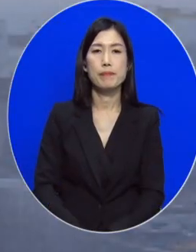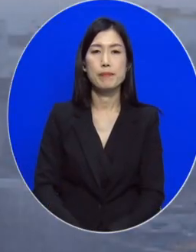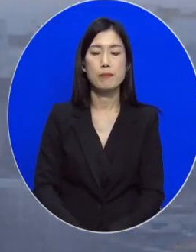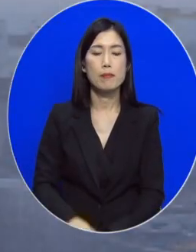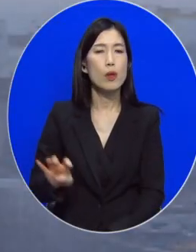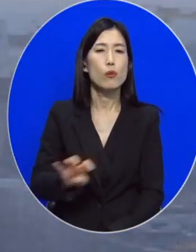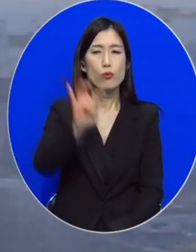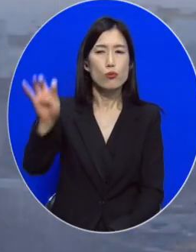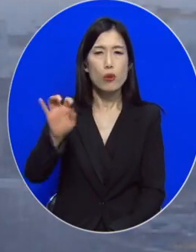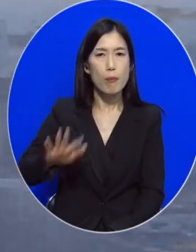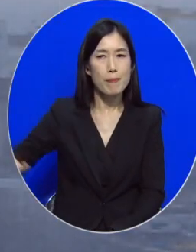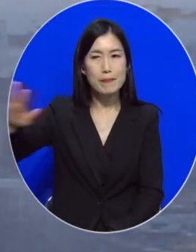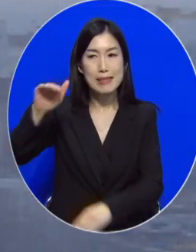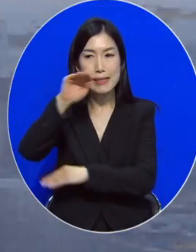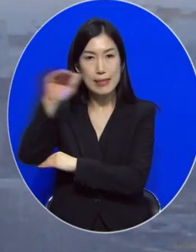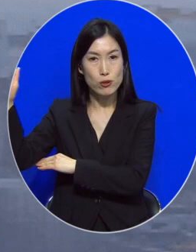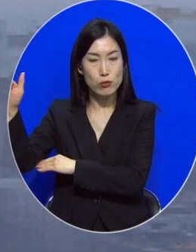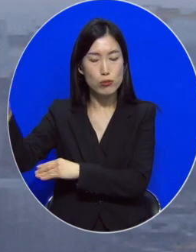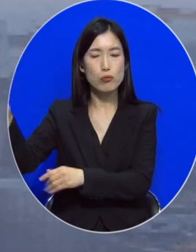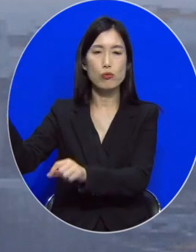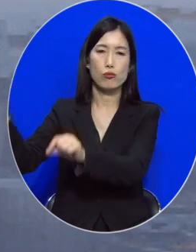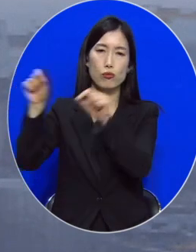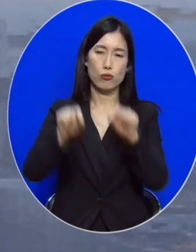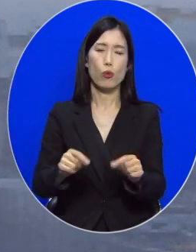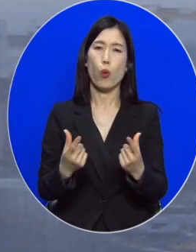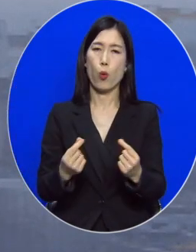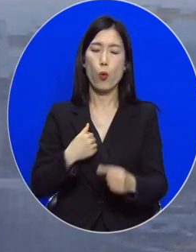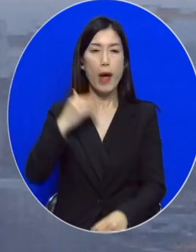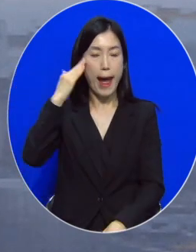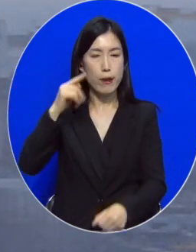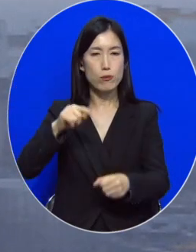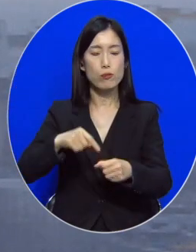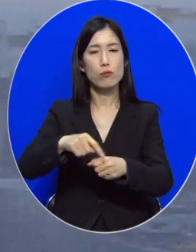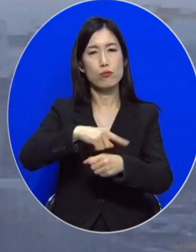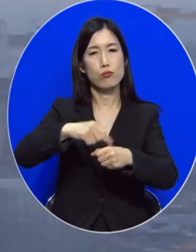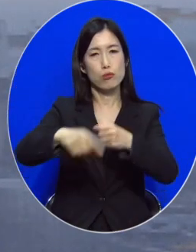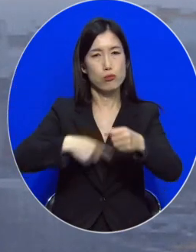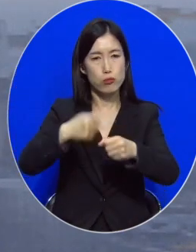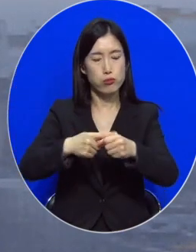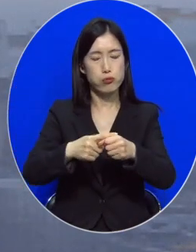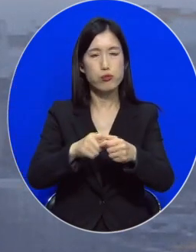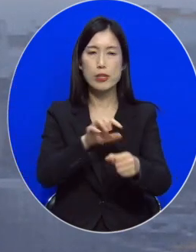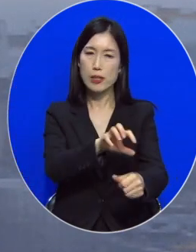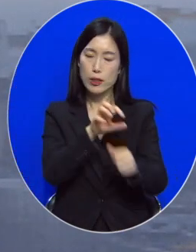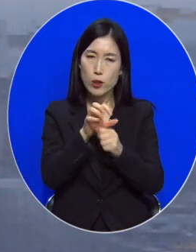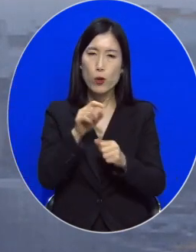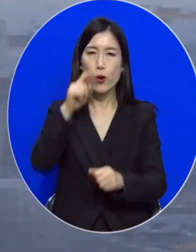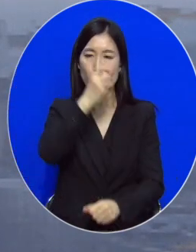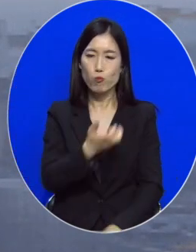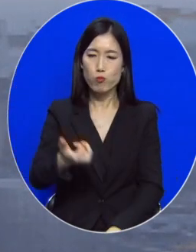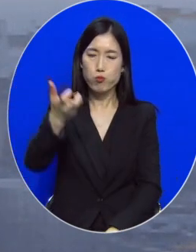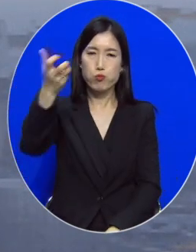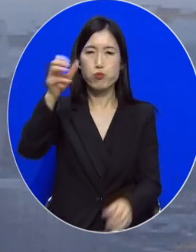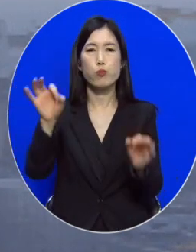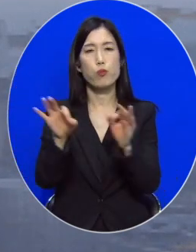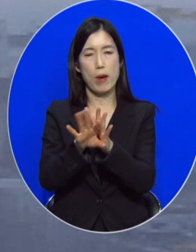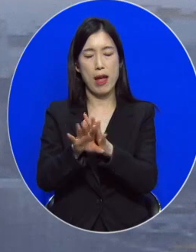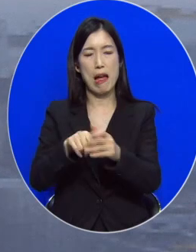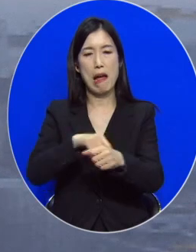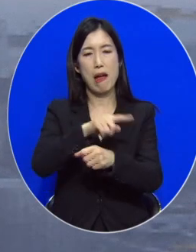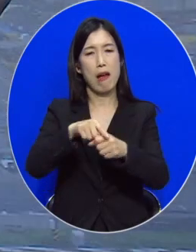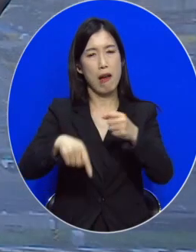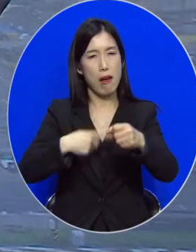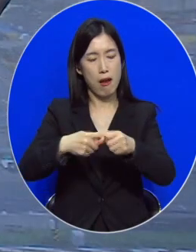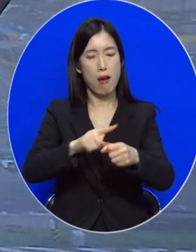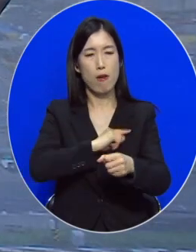유럽연합과 마찬가지로 우리도 완전히 탄소 중립시대를 실현하기 위한 핵심적인 에너지원의 역할을 하게